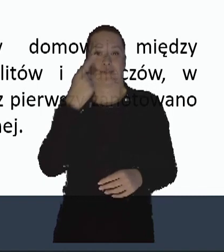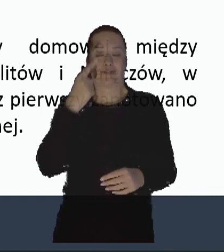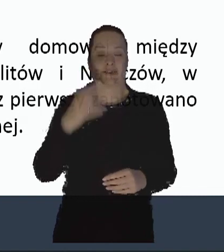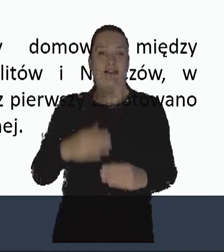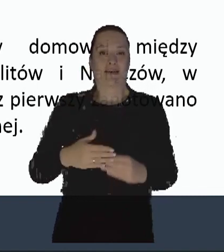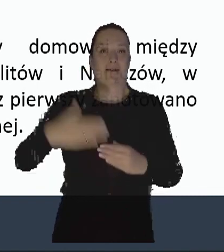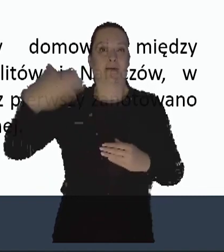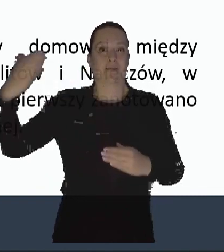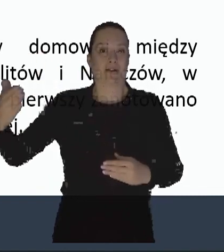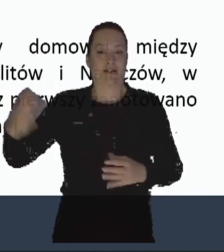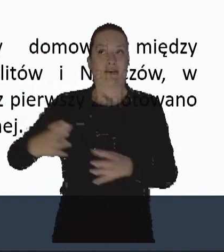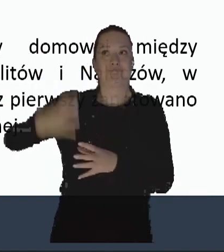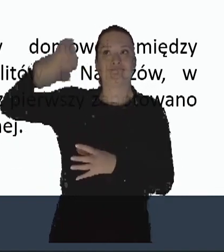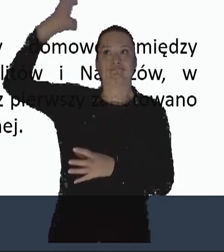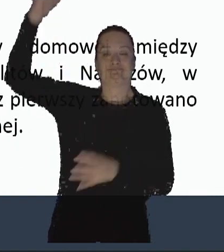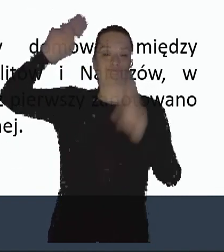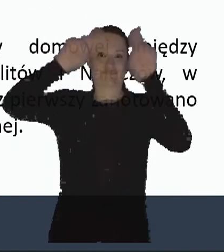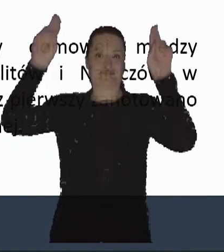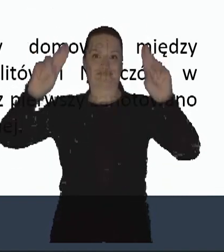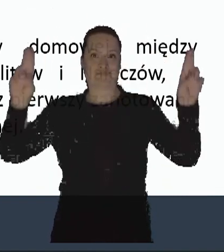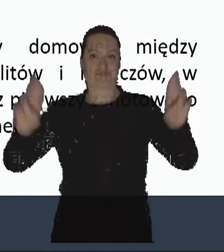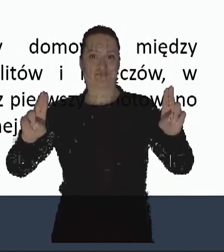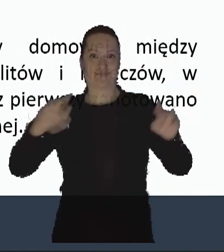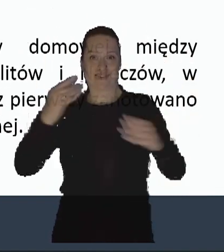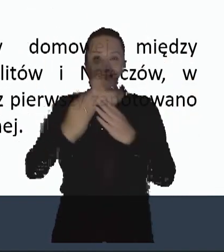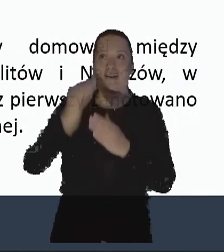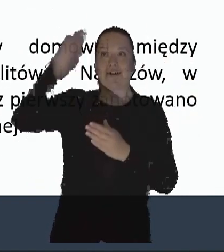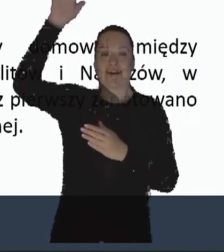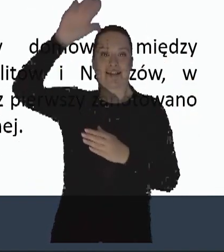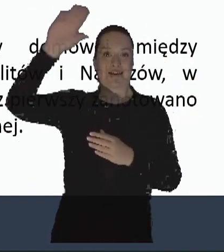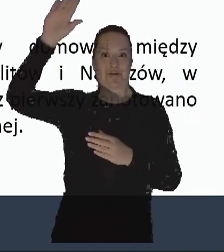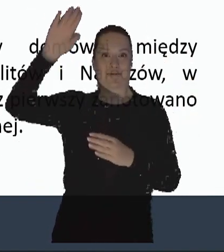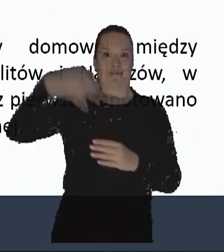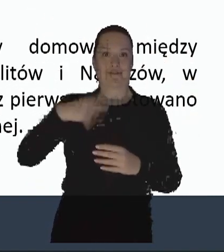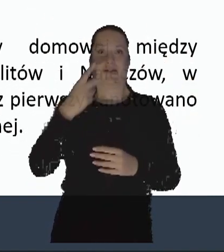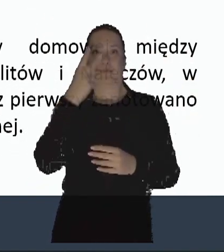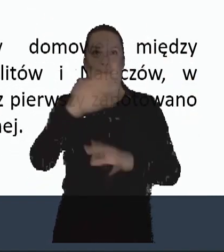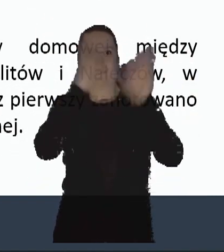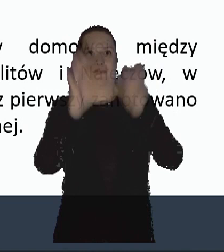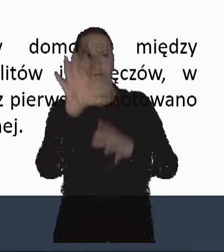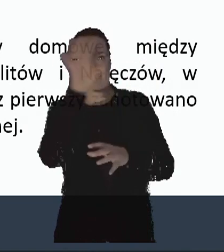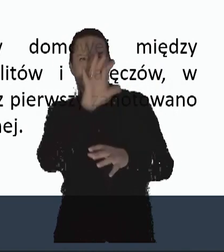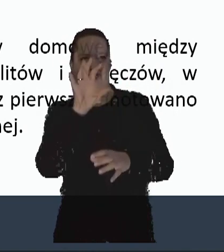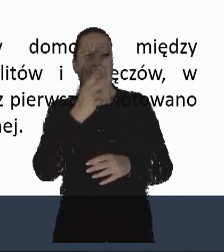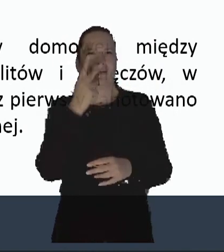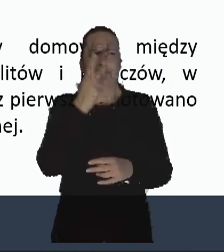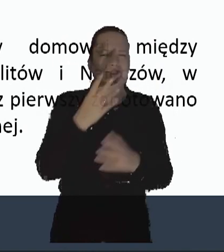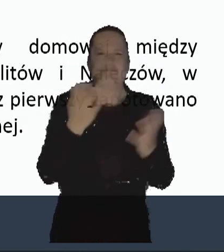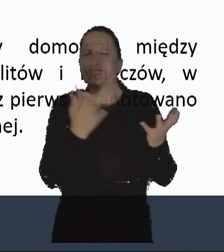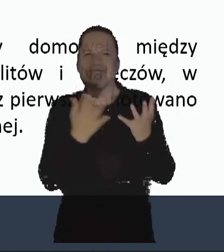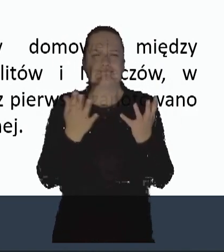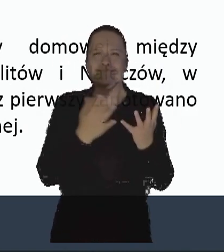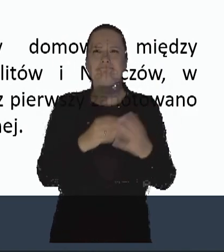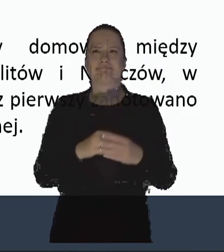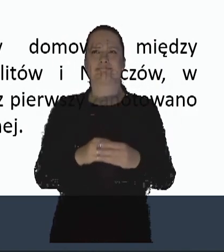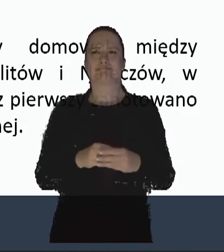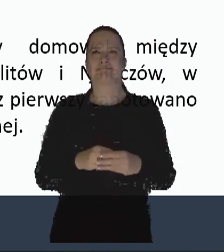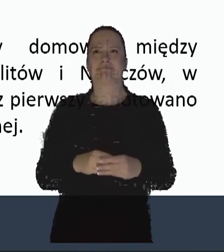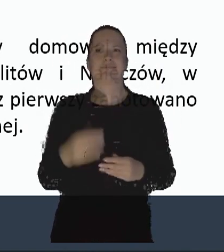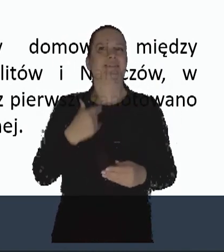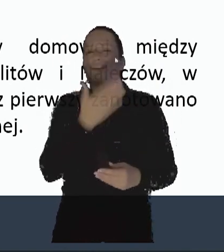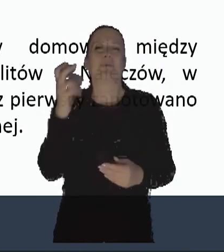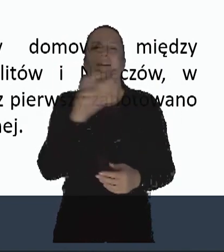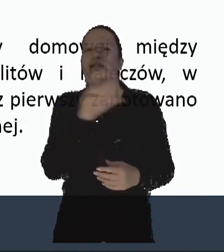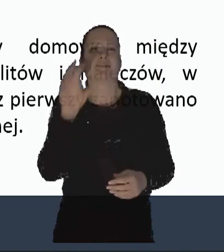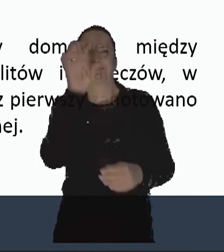od wieży zamkowej, wznosząc się do nieba. Teraz każdy pewno patrzy, trudno widoczny i niestety nie mamy czasu, żeby